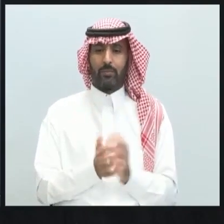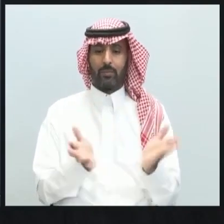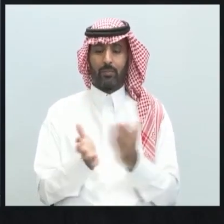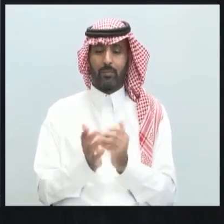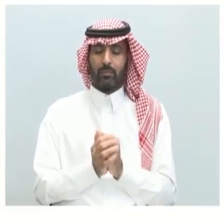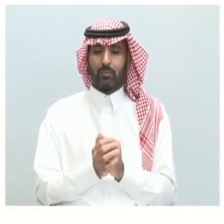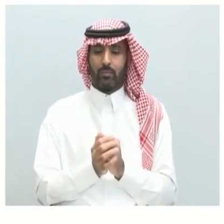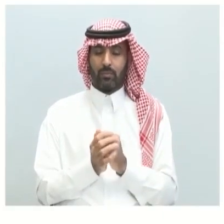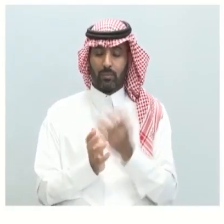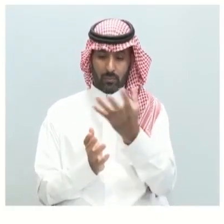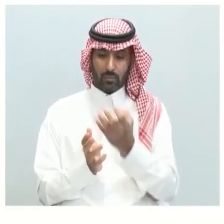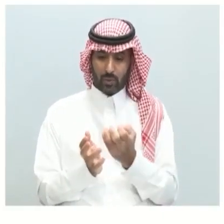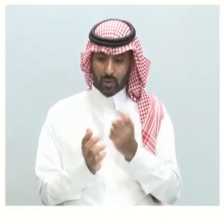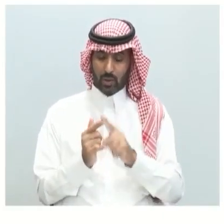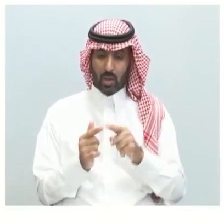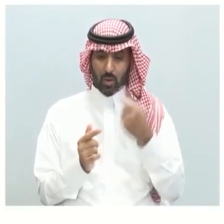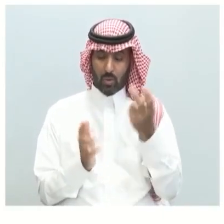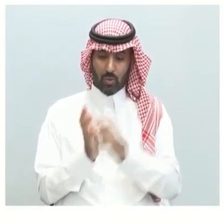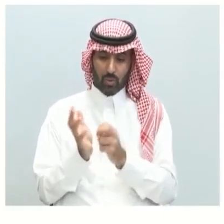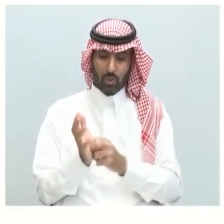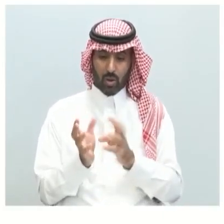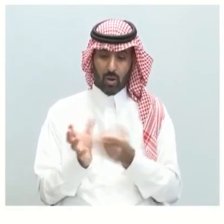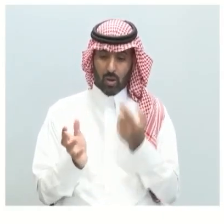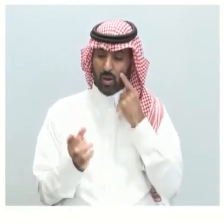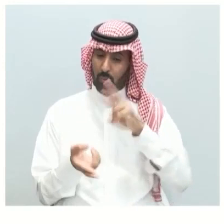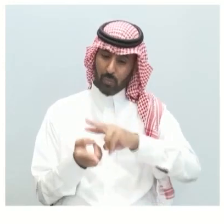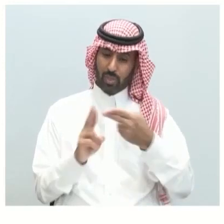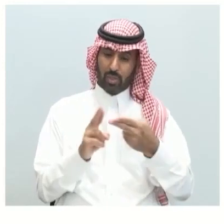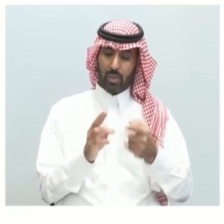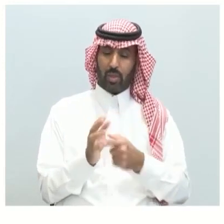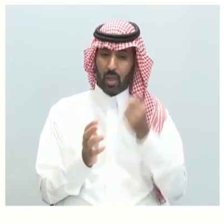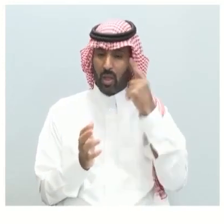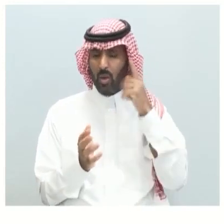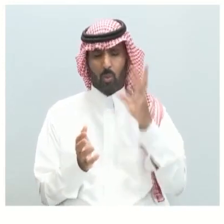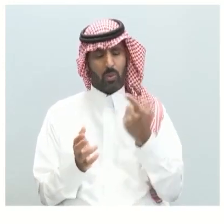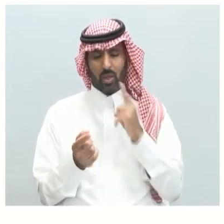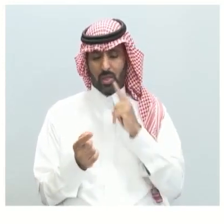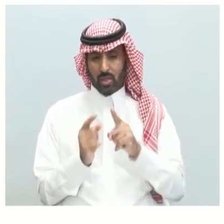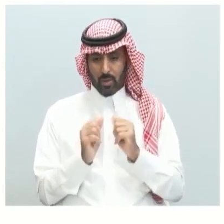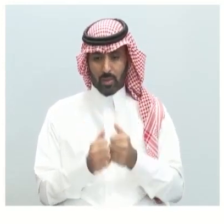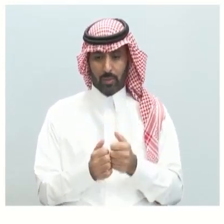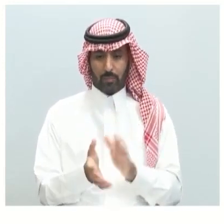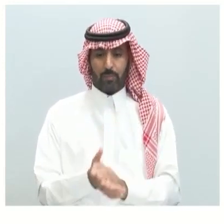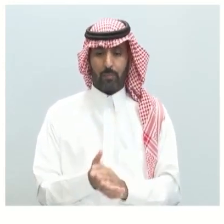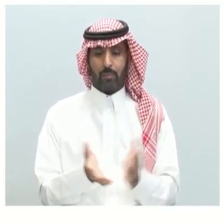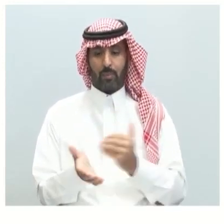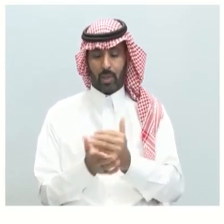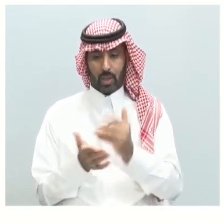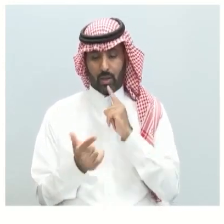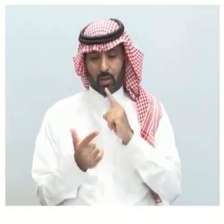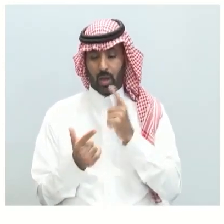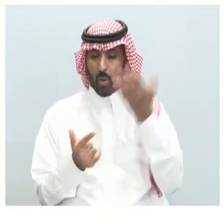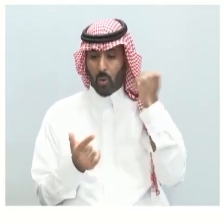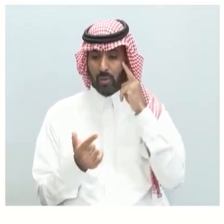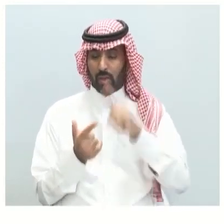من او يمكننا من اشتقاق القوانين الاخرى من خلال التغير تذكر المتغير الثابت في كل حاله فاذا انا